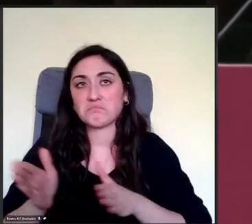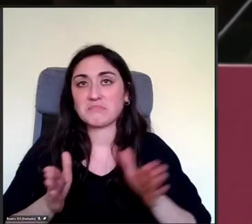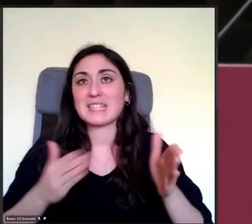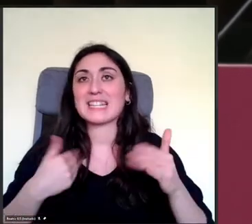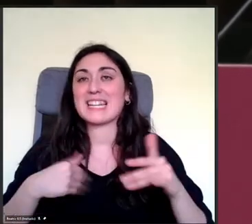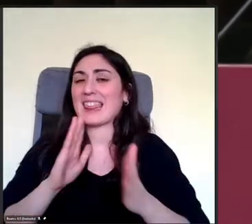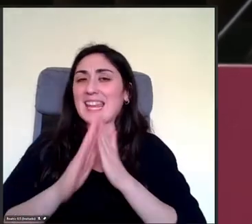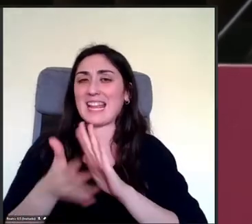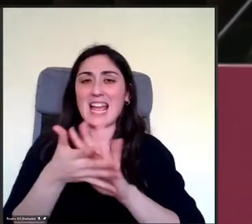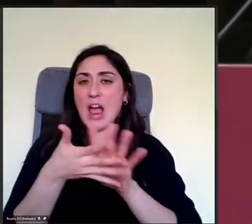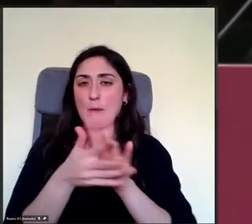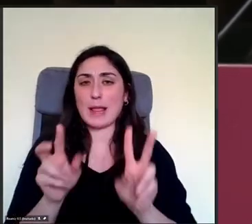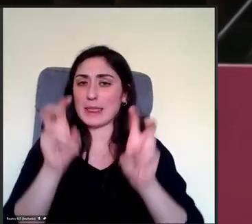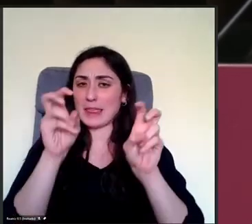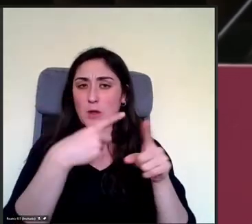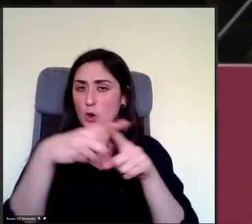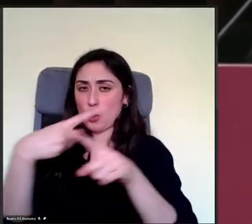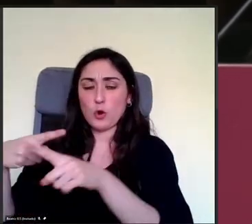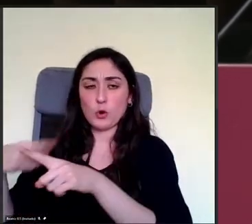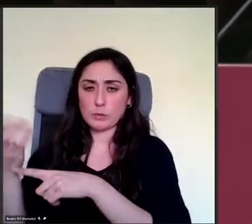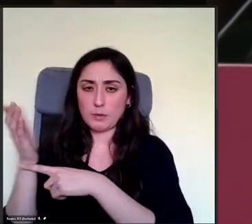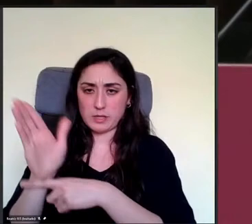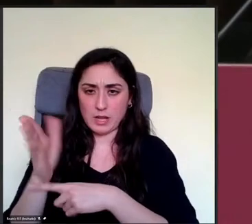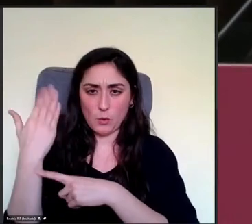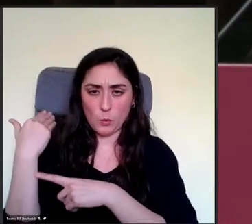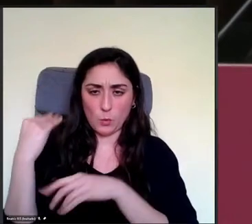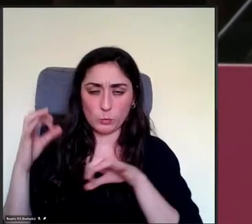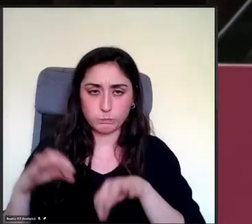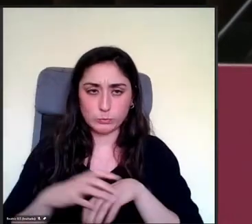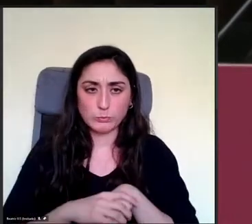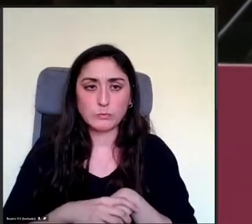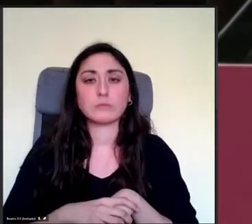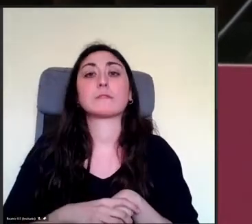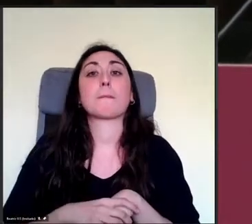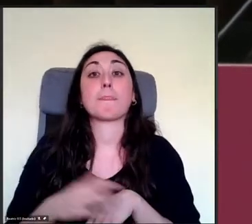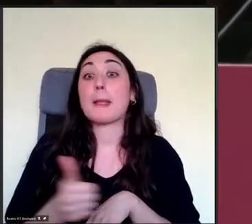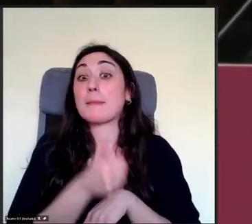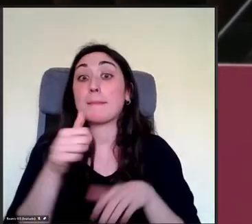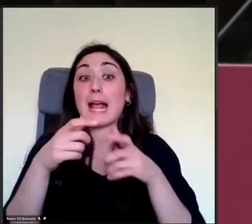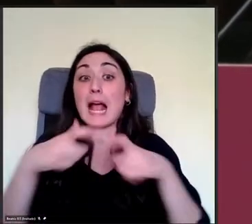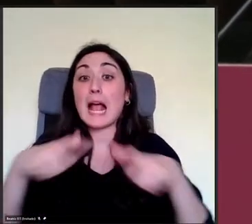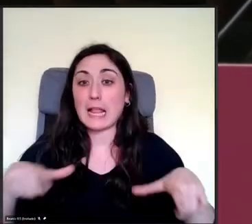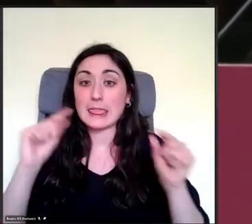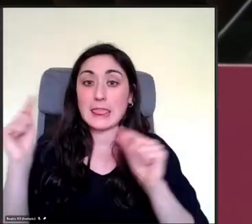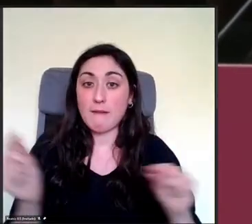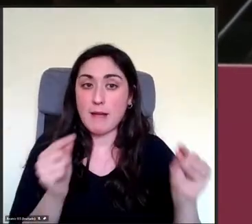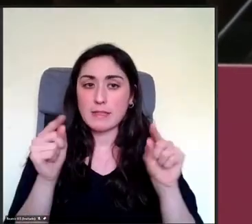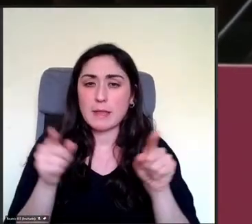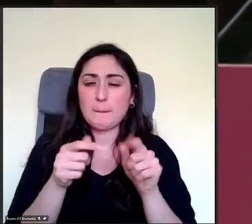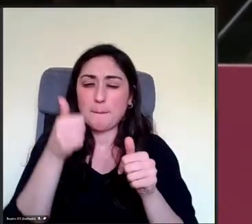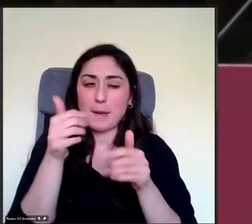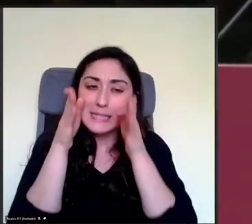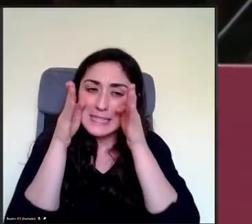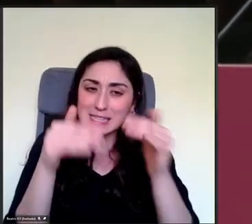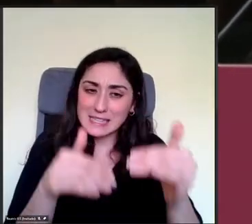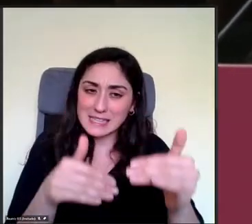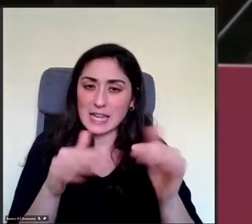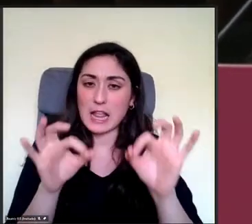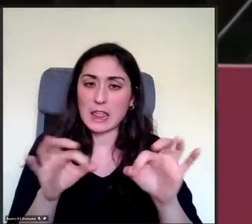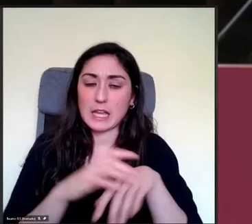dels elements que es van presentar. La primera taula va estar molt centrada en l'àmbit de